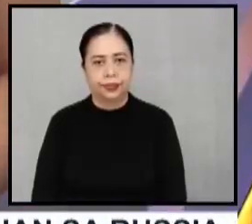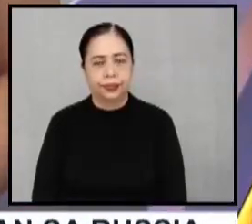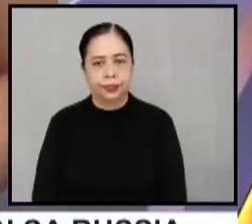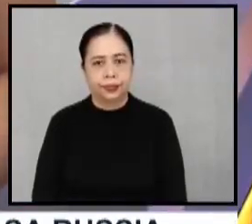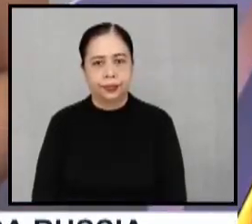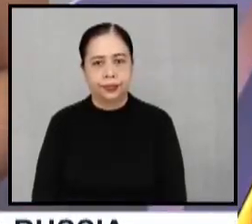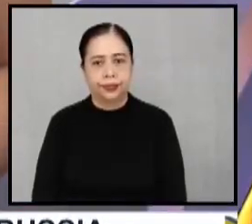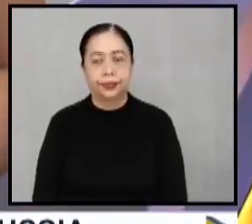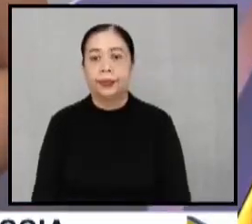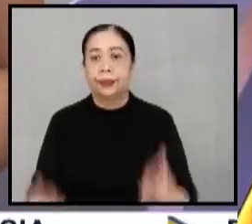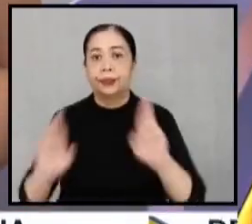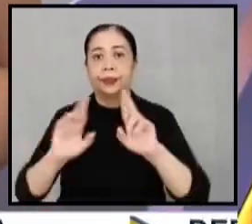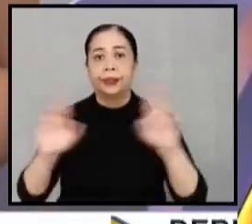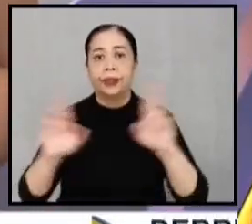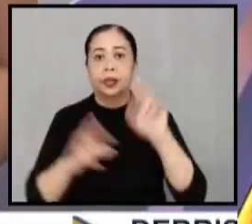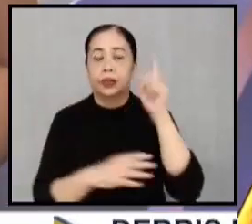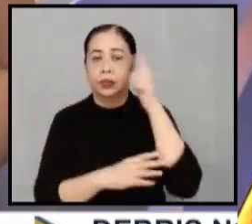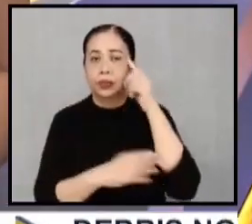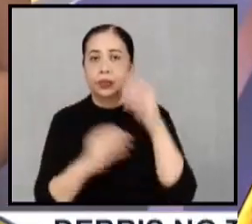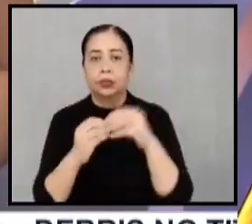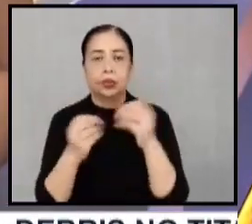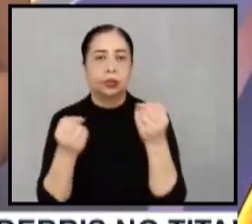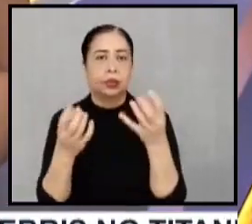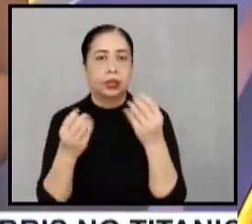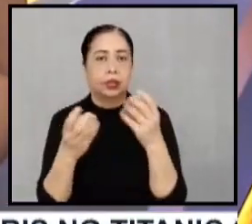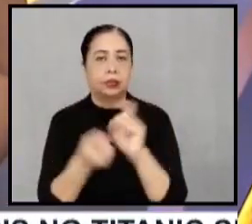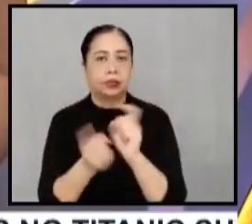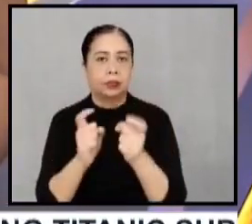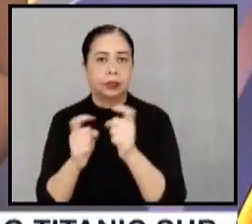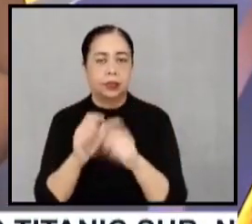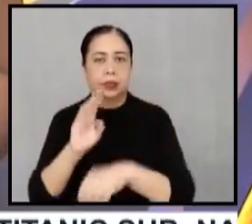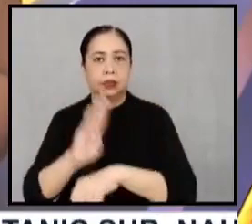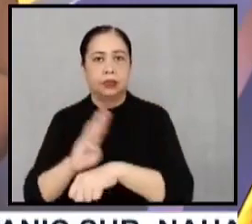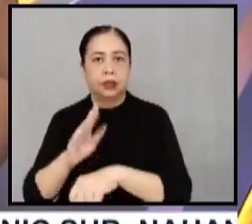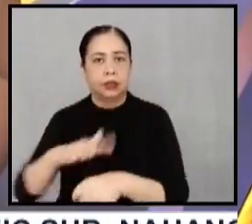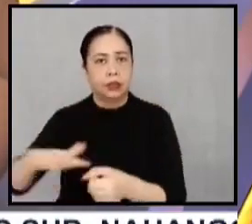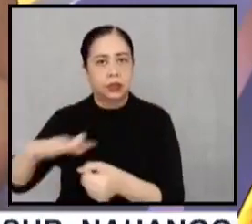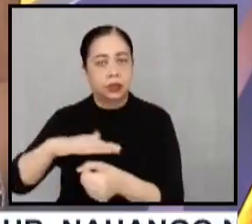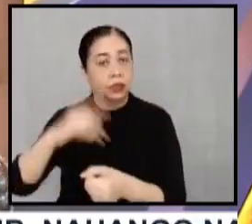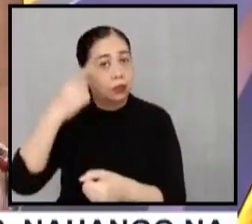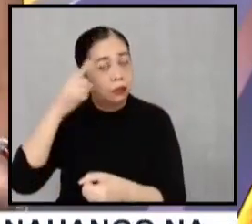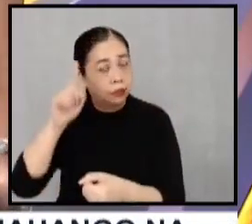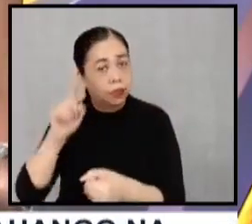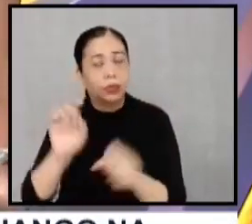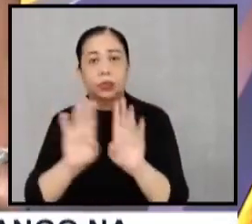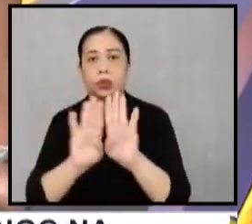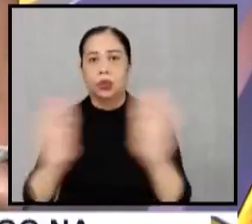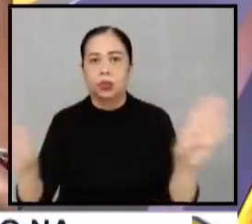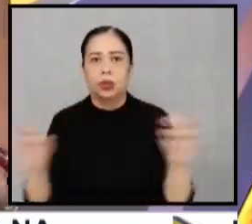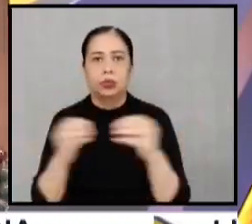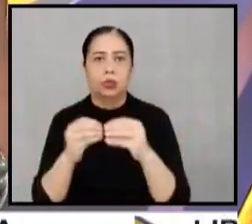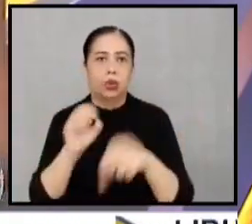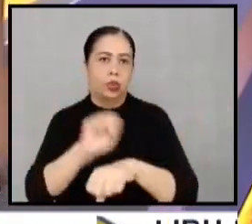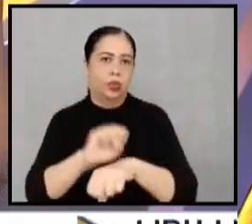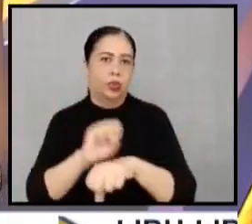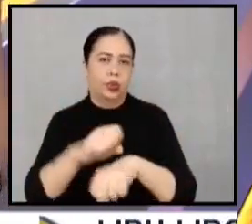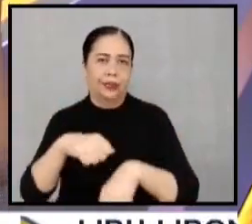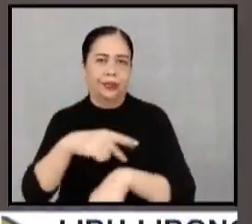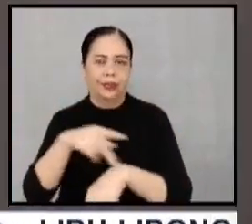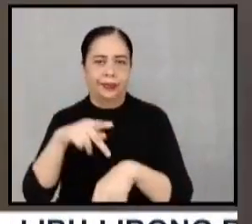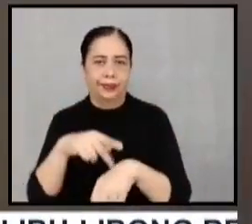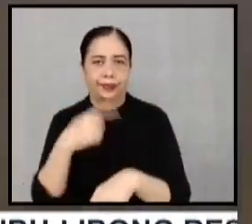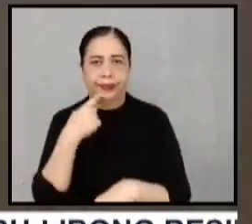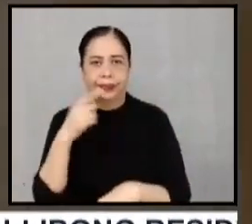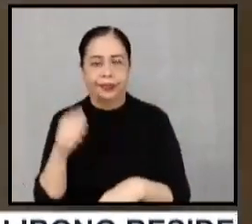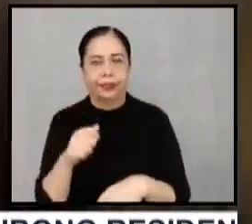Inihahanda na ng gobyerno ang mas maraming reforma sa business sector para sa pagbubukas po ng maraming trabaho sa bansa. Sinabi po ito ni House